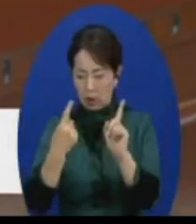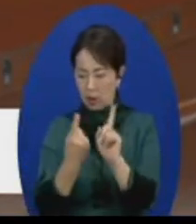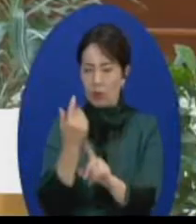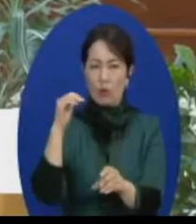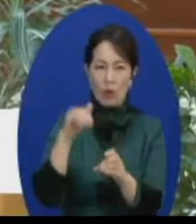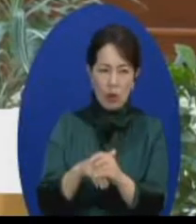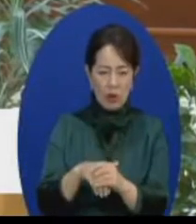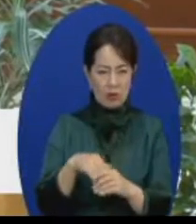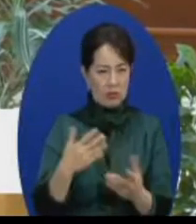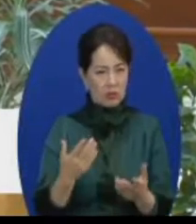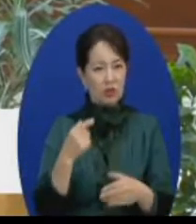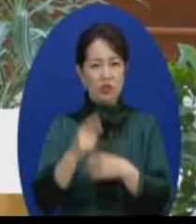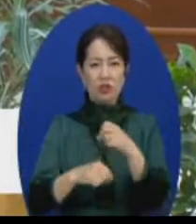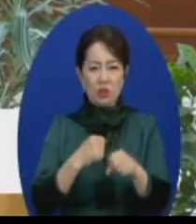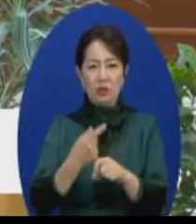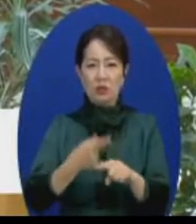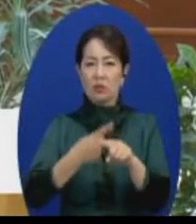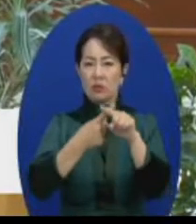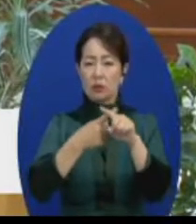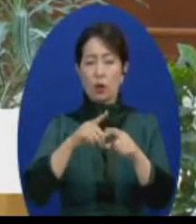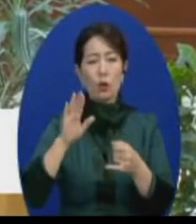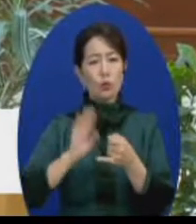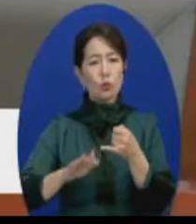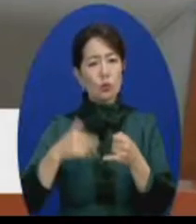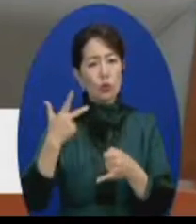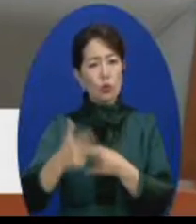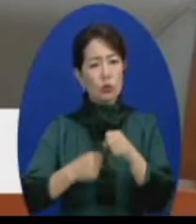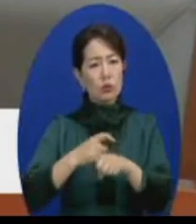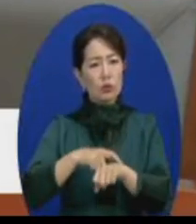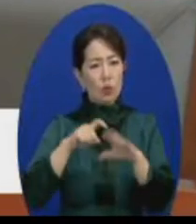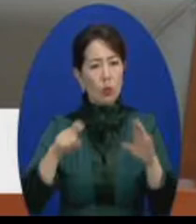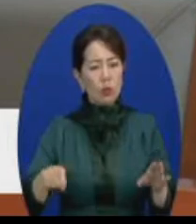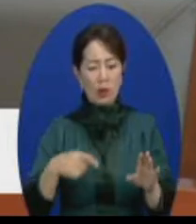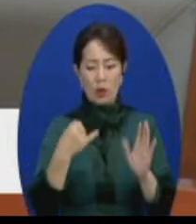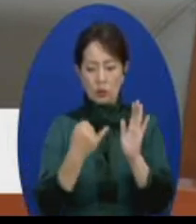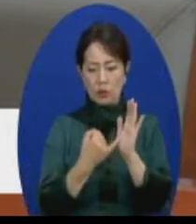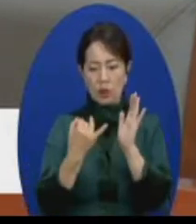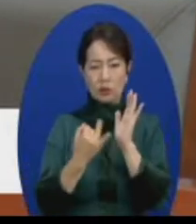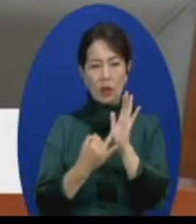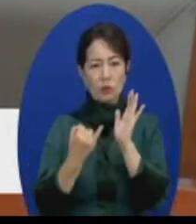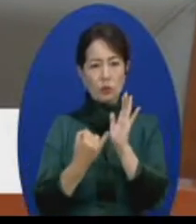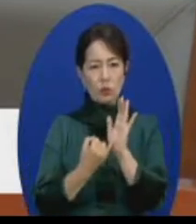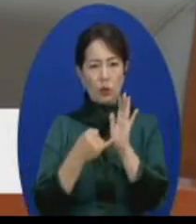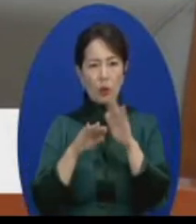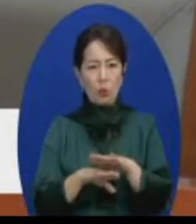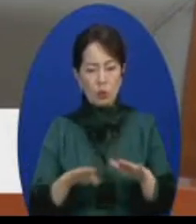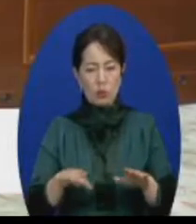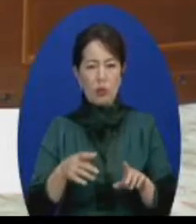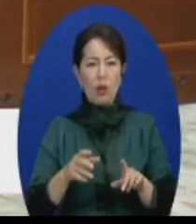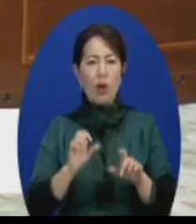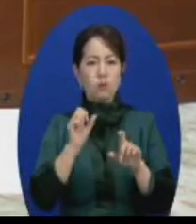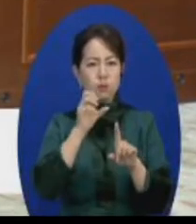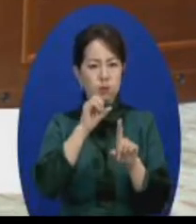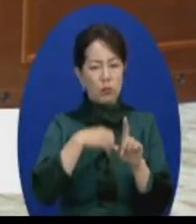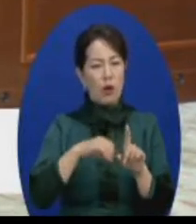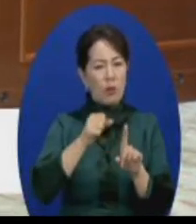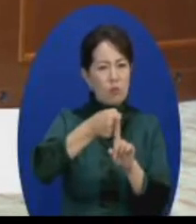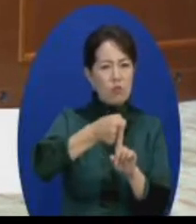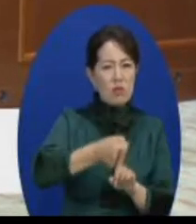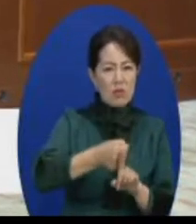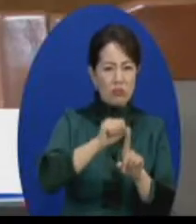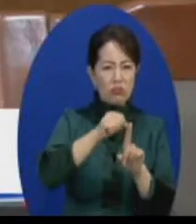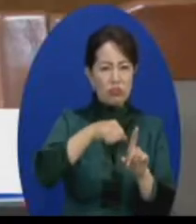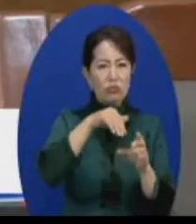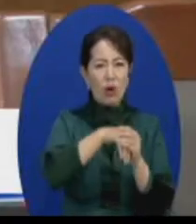тогтоолж шийдвэр нэмэгдэж байна. Сүүлийн 3 жилийн хугацаанд бэлтгэл 676 үгд бүлгийн үжирхийн төрсэн үзүүлэлцээ байна.